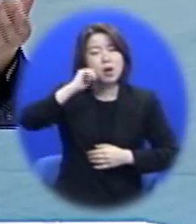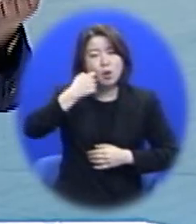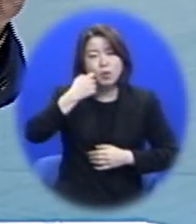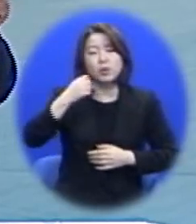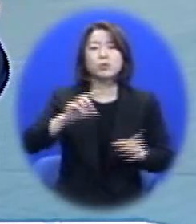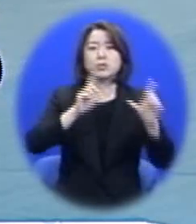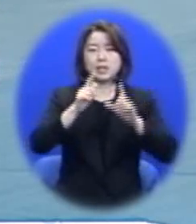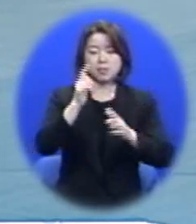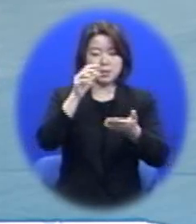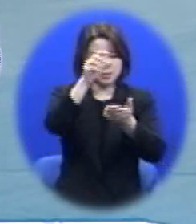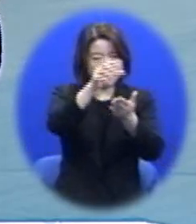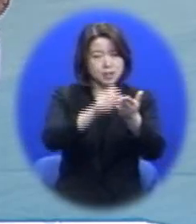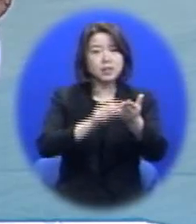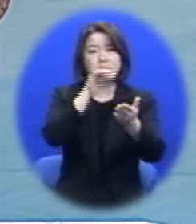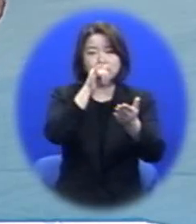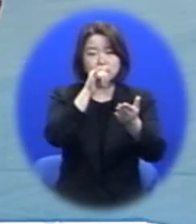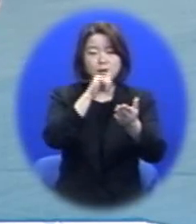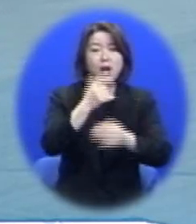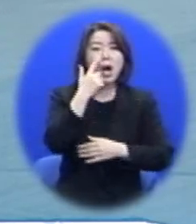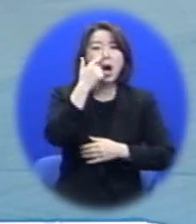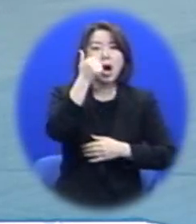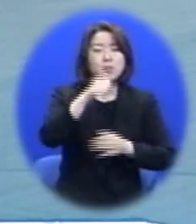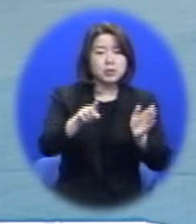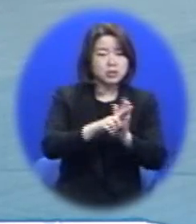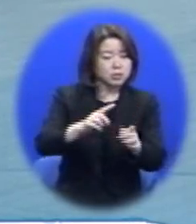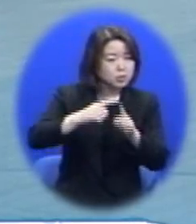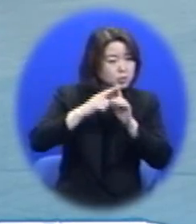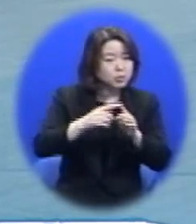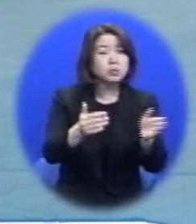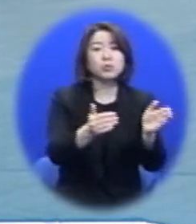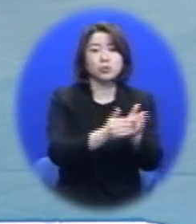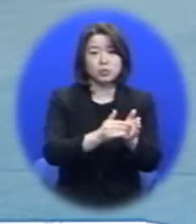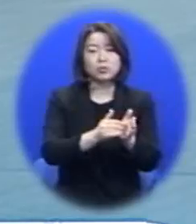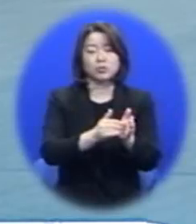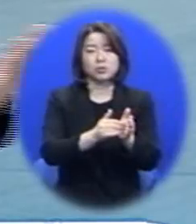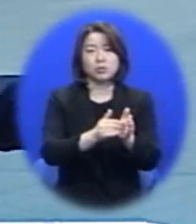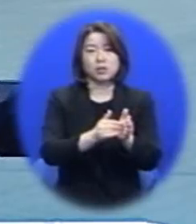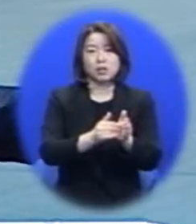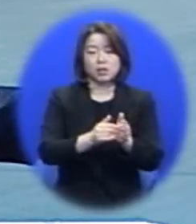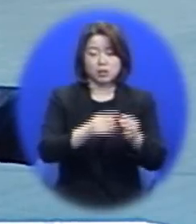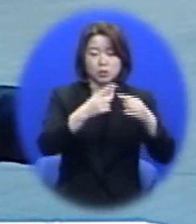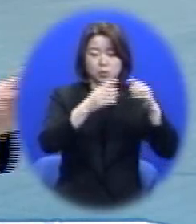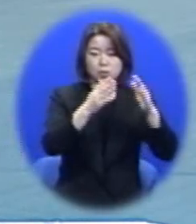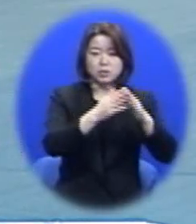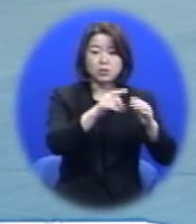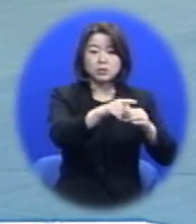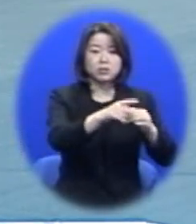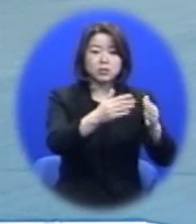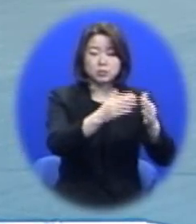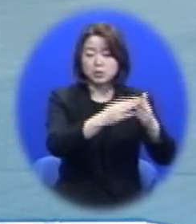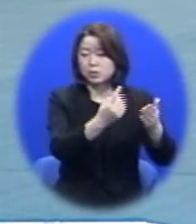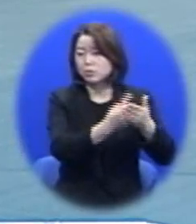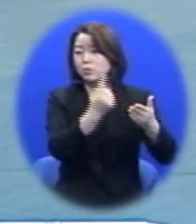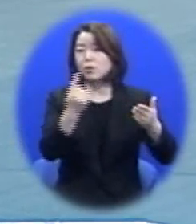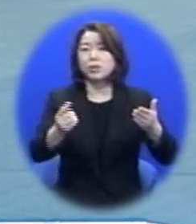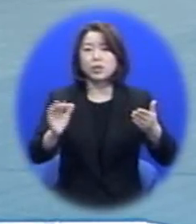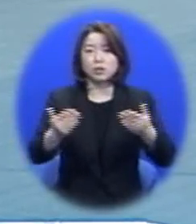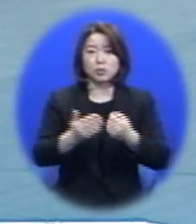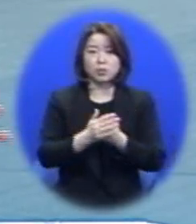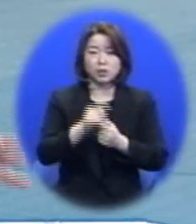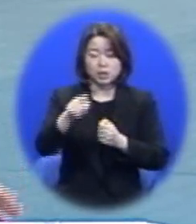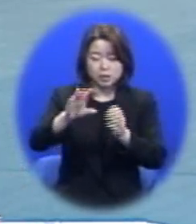아버지는 세상 떠나시고 순교하시고 교회에서는 이제 사택에서 나와야 되고 그때부터